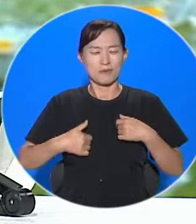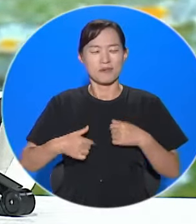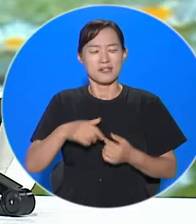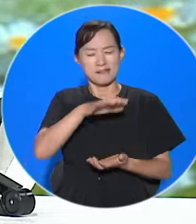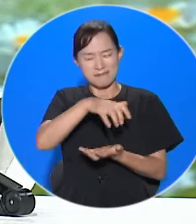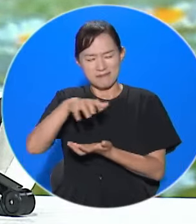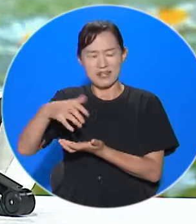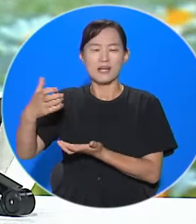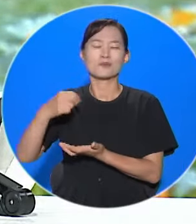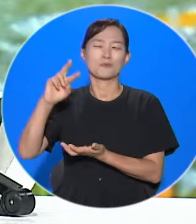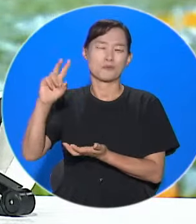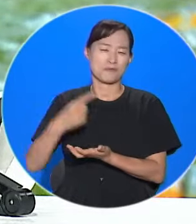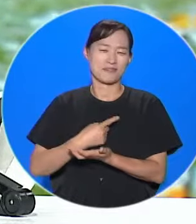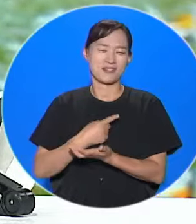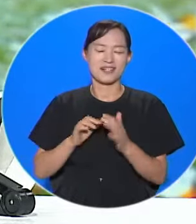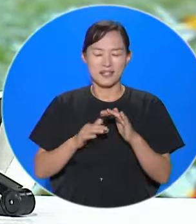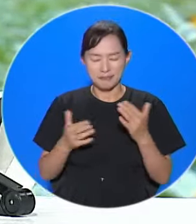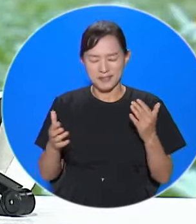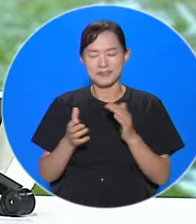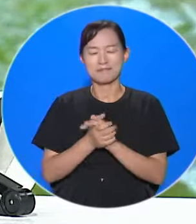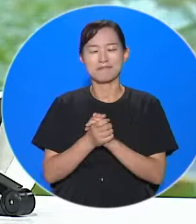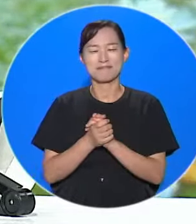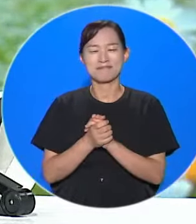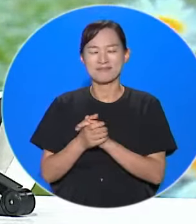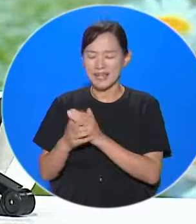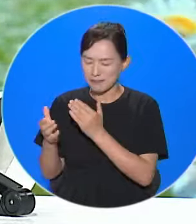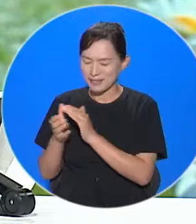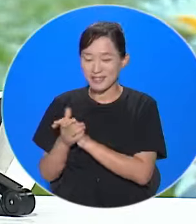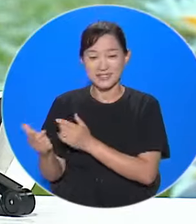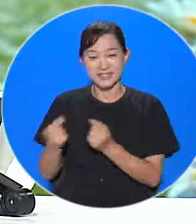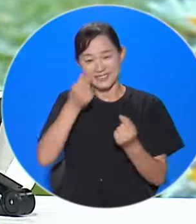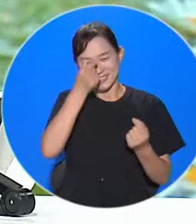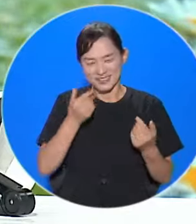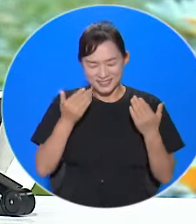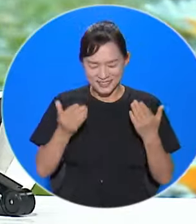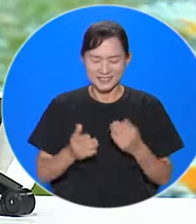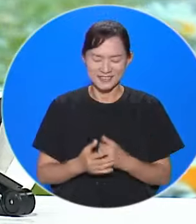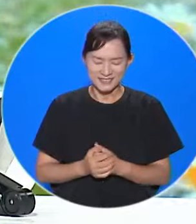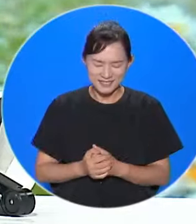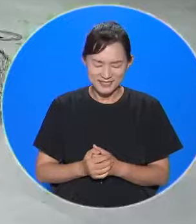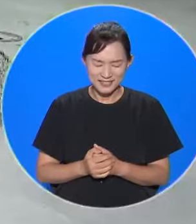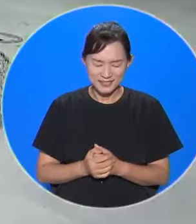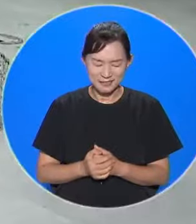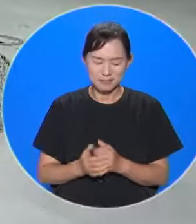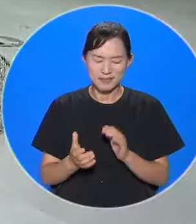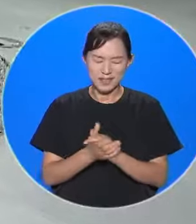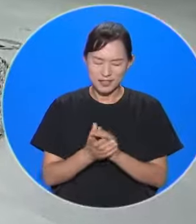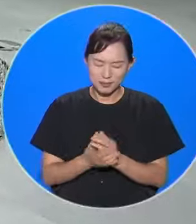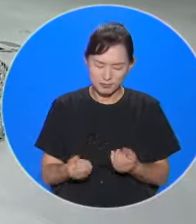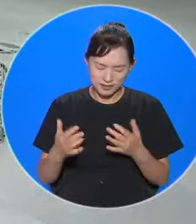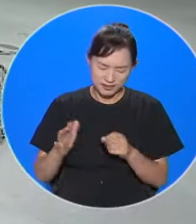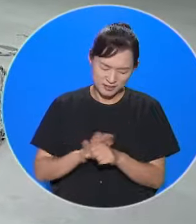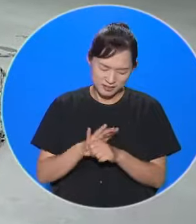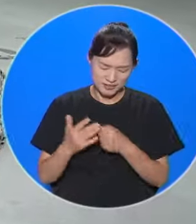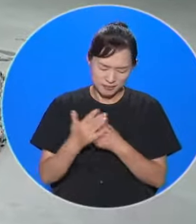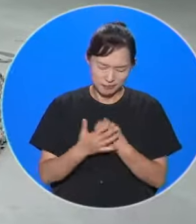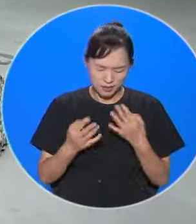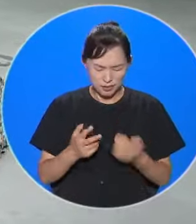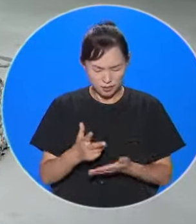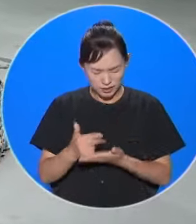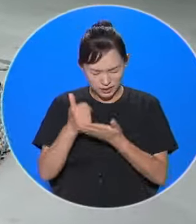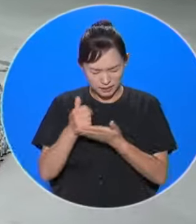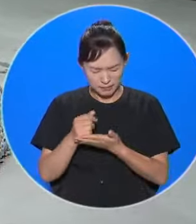가지고 돌아오리로다. 아멘. 아멘. 기도하겠습니다, 권사님. 아멘. 할렐루야. 사랑과 은혜가 많으신 주님,